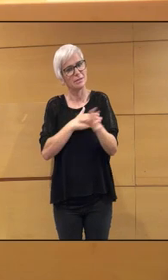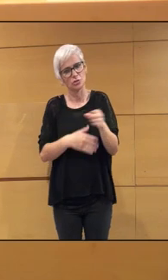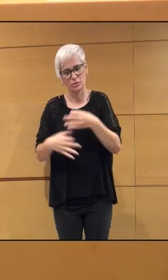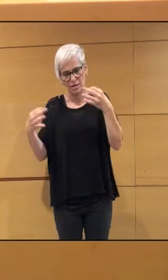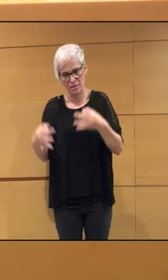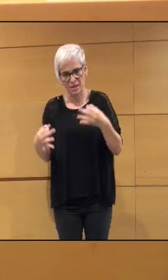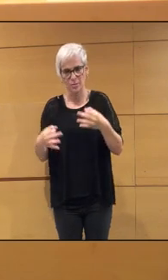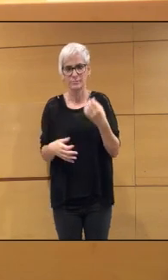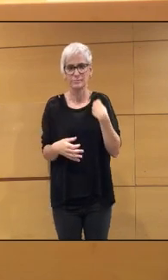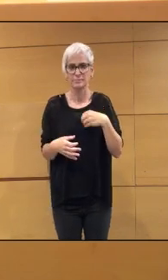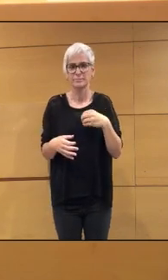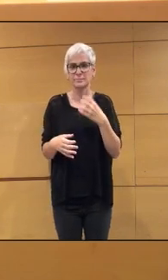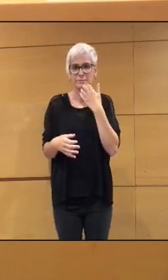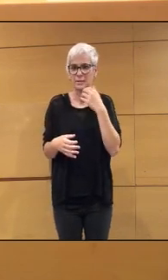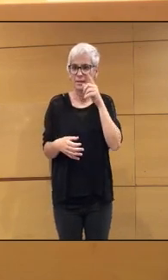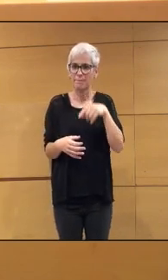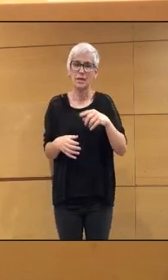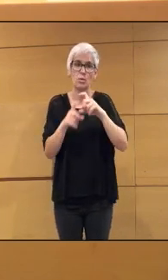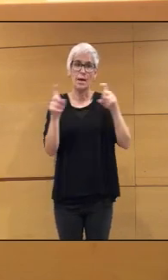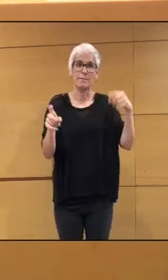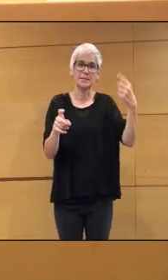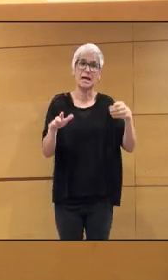Bueno, en aquest cas també teníem al costat una empresa